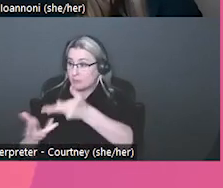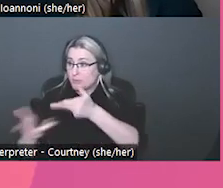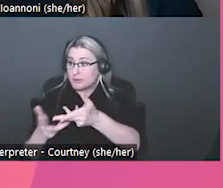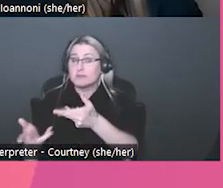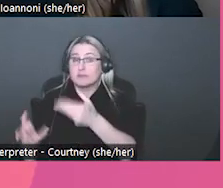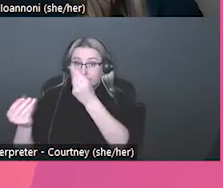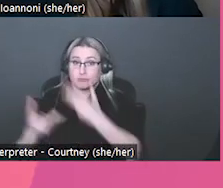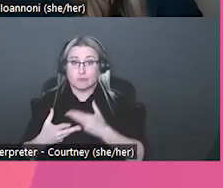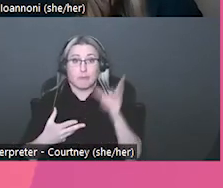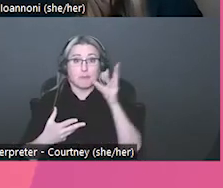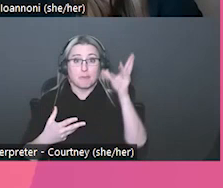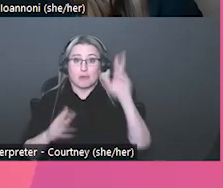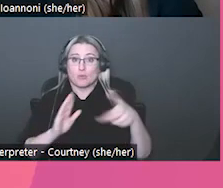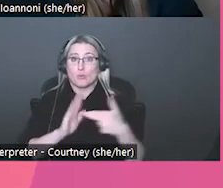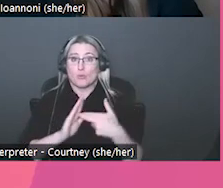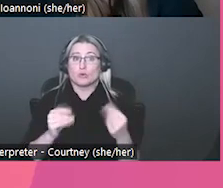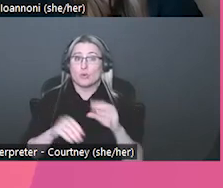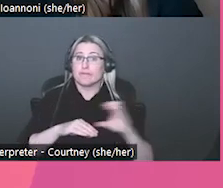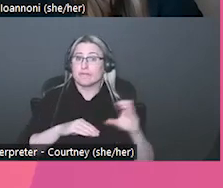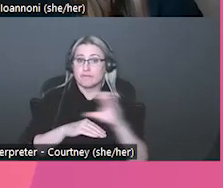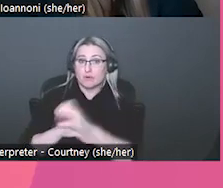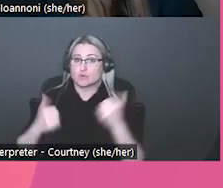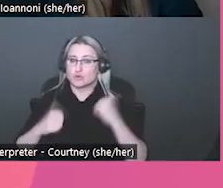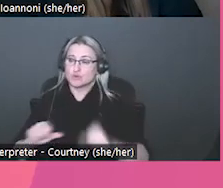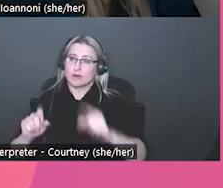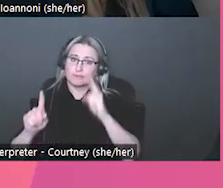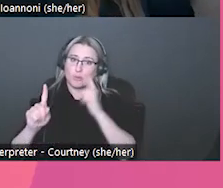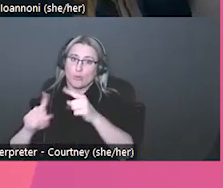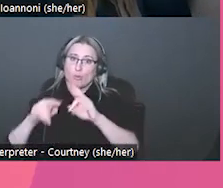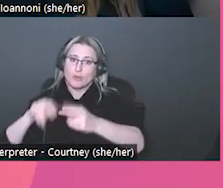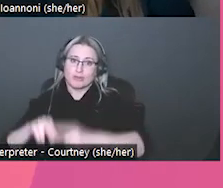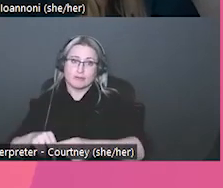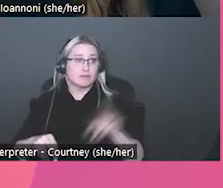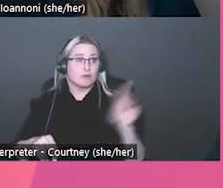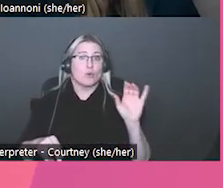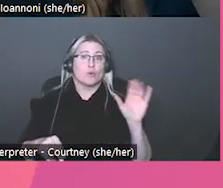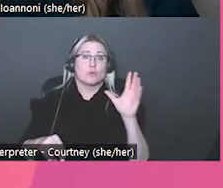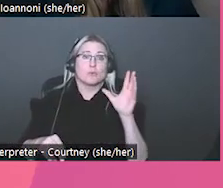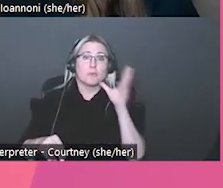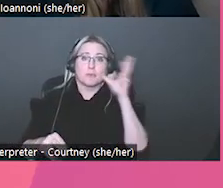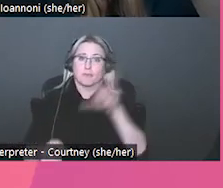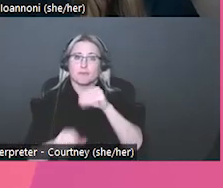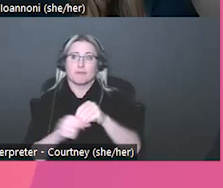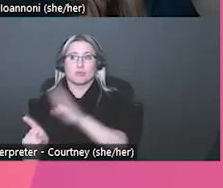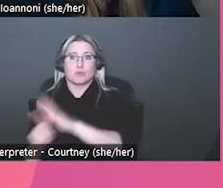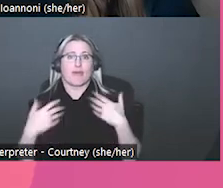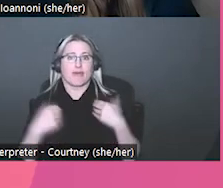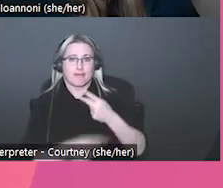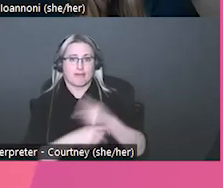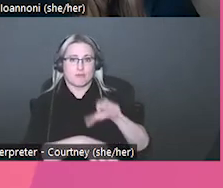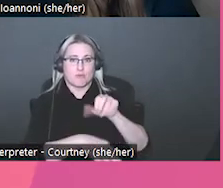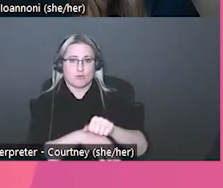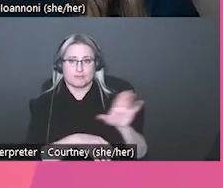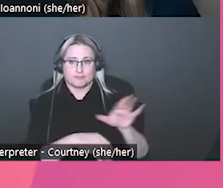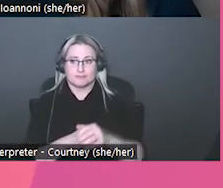qui j'ai parlé ont discuté le rôle que leurs parents ont joué en les obligeant à essayer de perdre du poids et en participant à